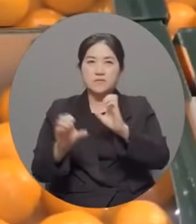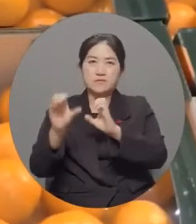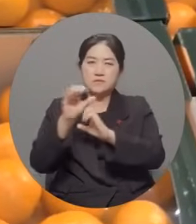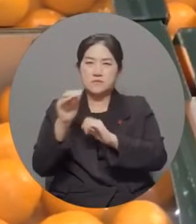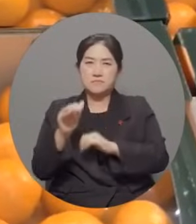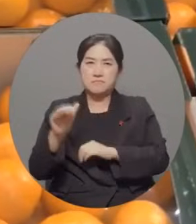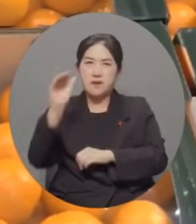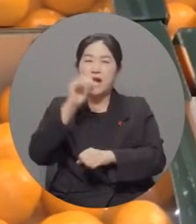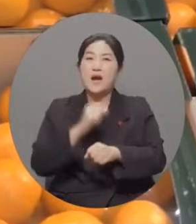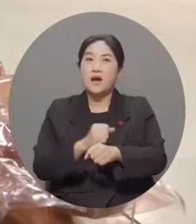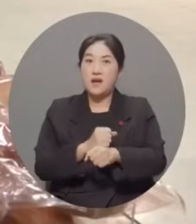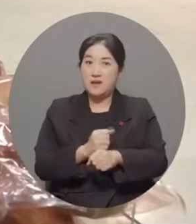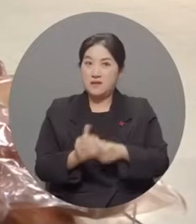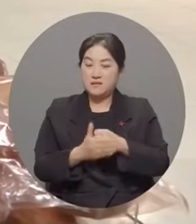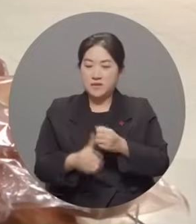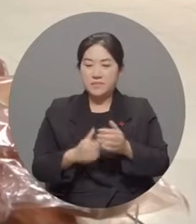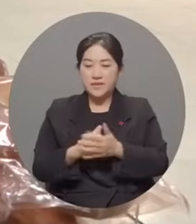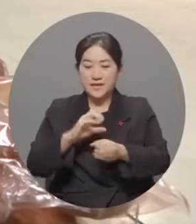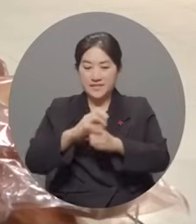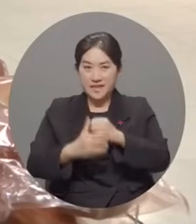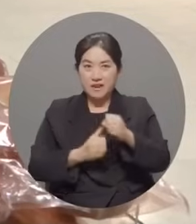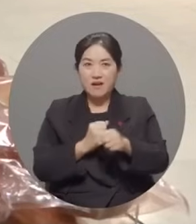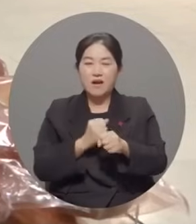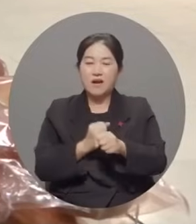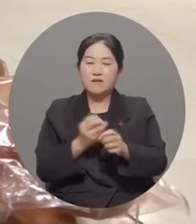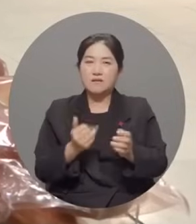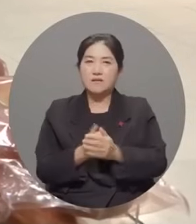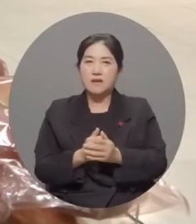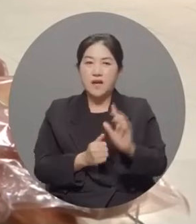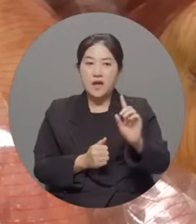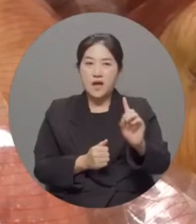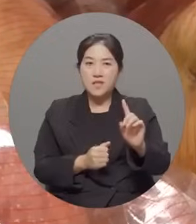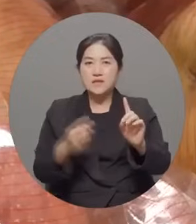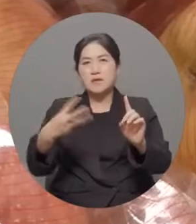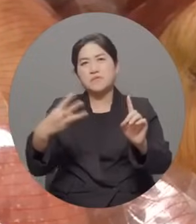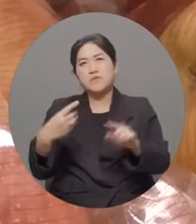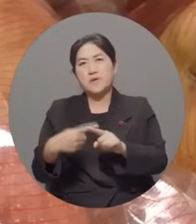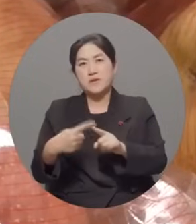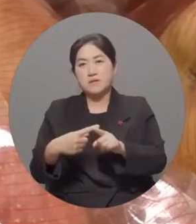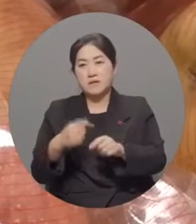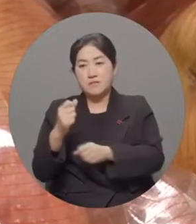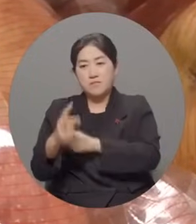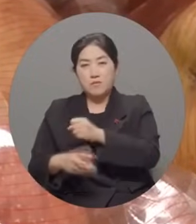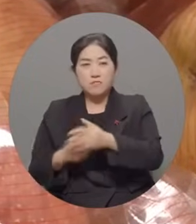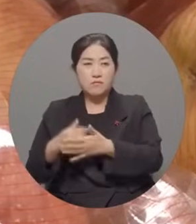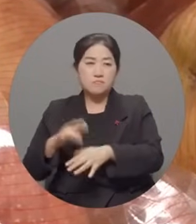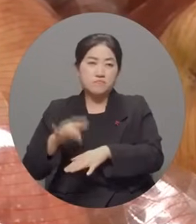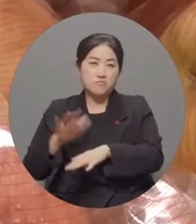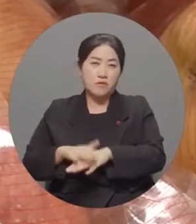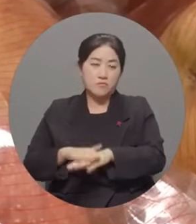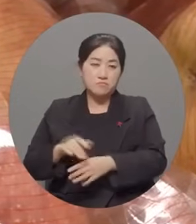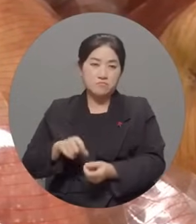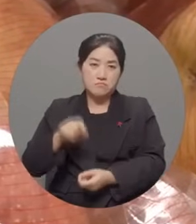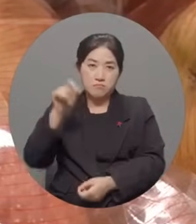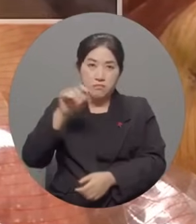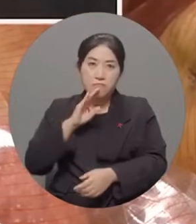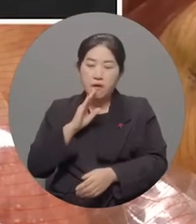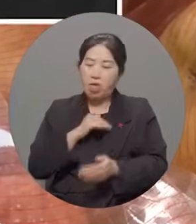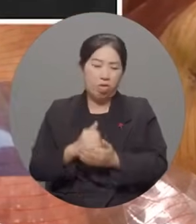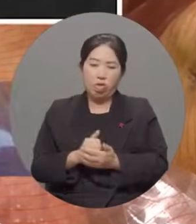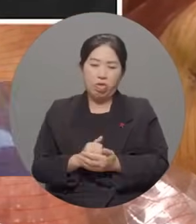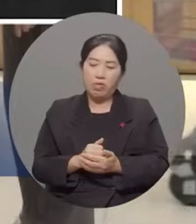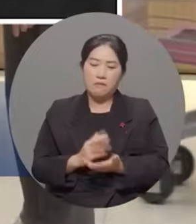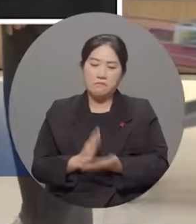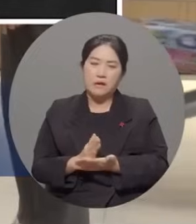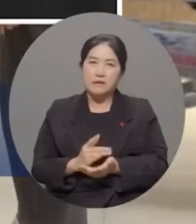뛴 과일들. 사과는 한 개에 3천 원에 육박하는데 몇십 년간 유지해온 습관이 바뀔 판입니다.